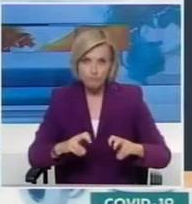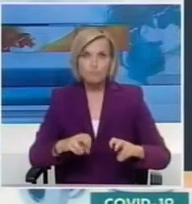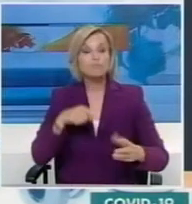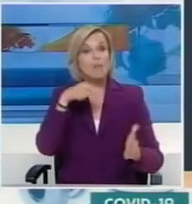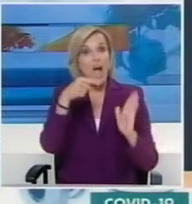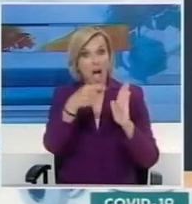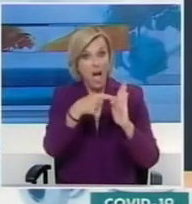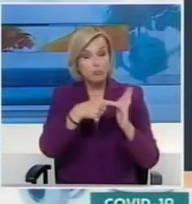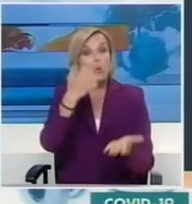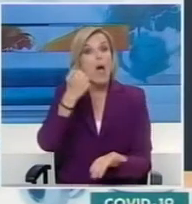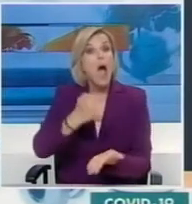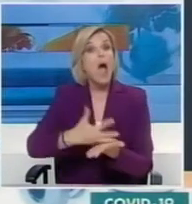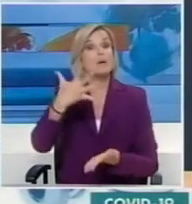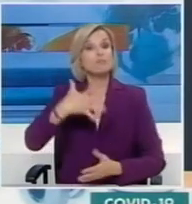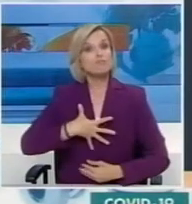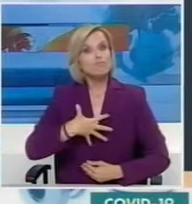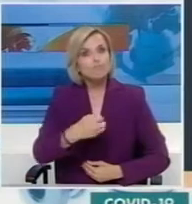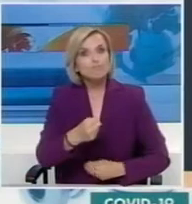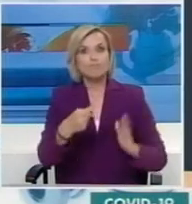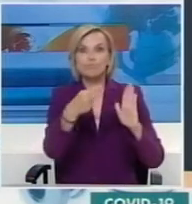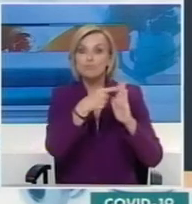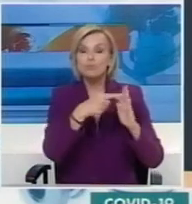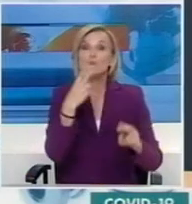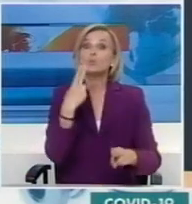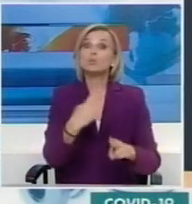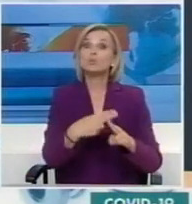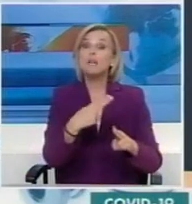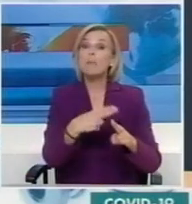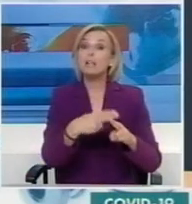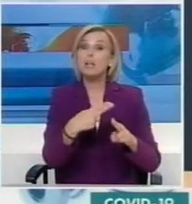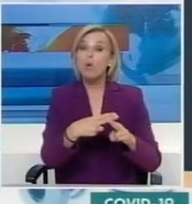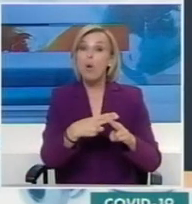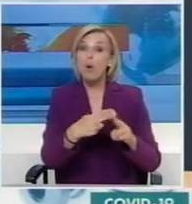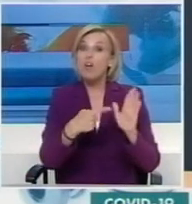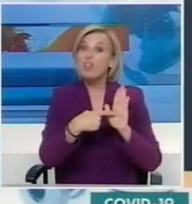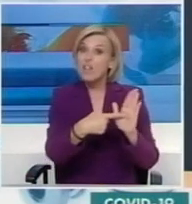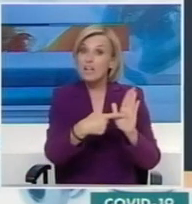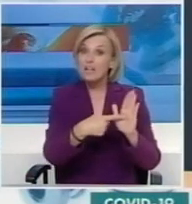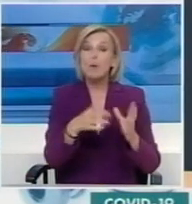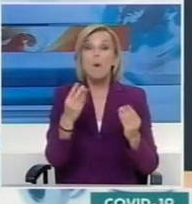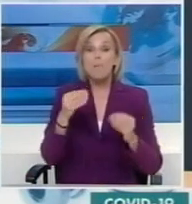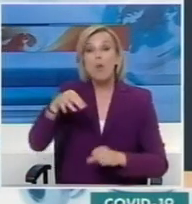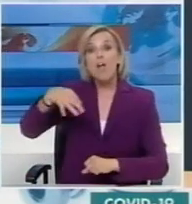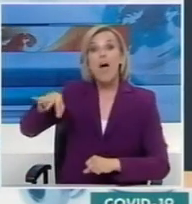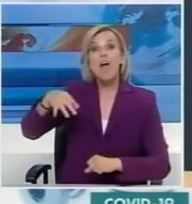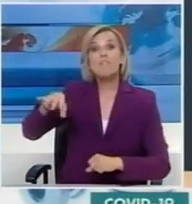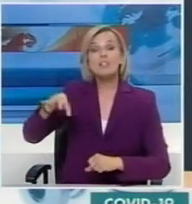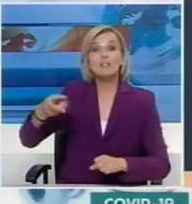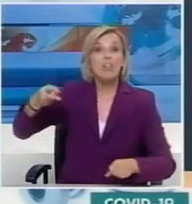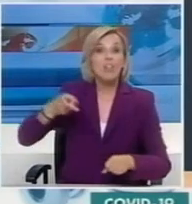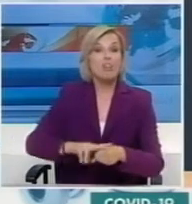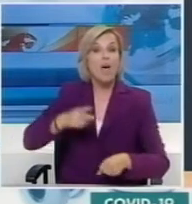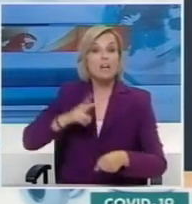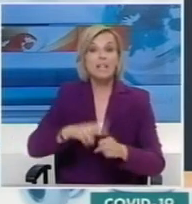αξιόπιστους δείκτες παρακολούθησης των συνεπειών της πανδημίας σε έναν πληθυσμό και ιδιαίτερα στο πολύ ευαίσθητο ζήτημα των θανάτων και